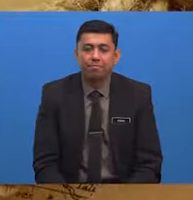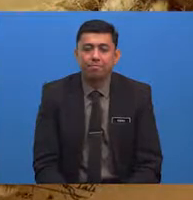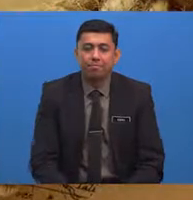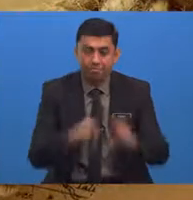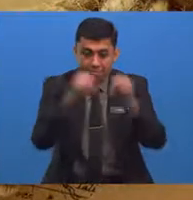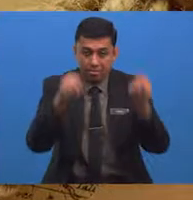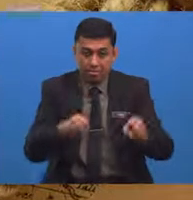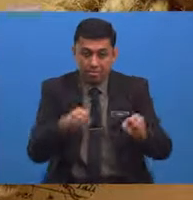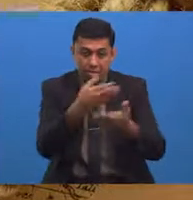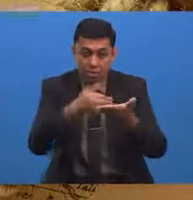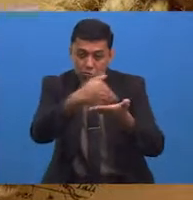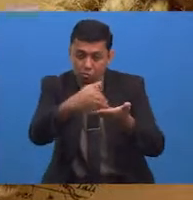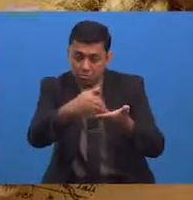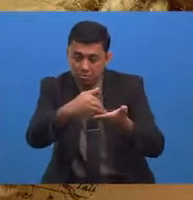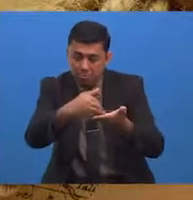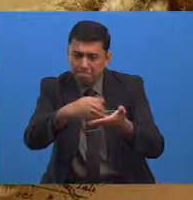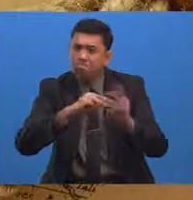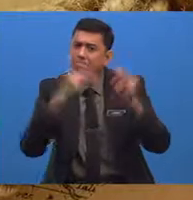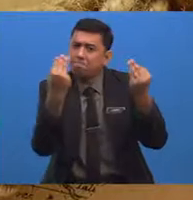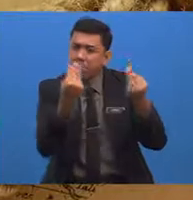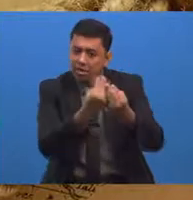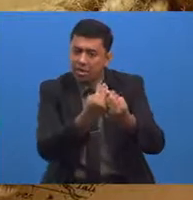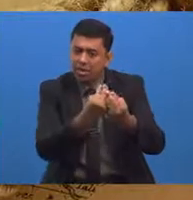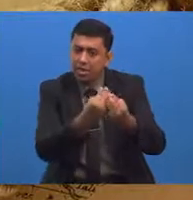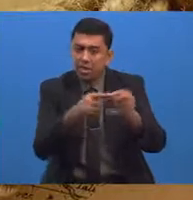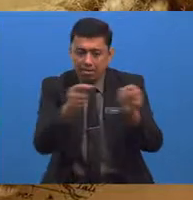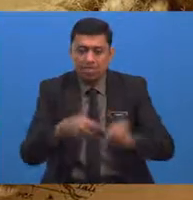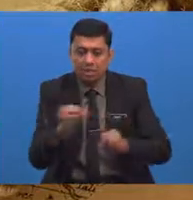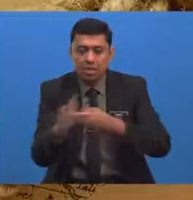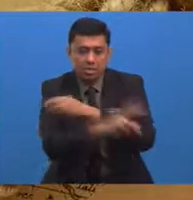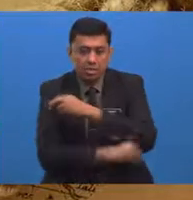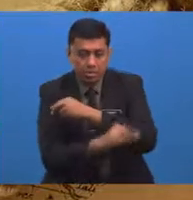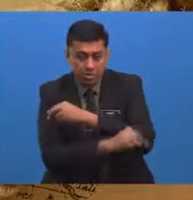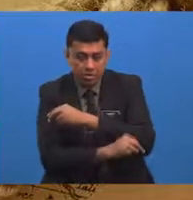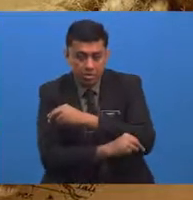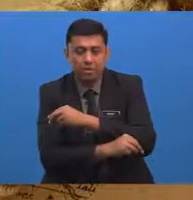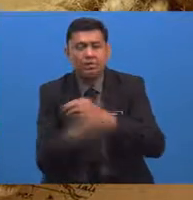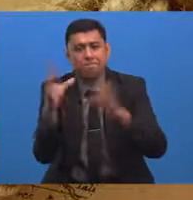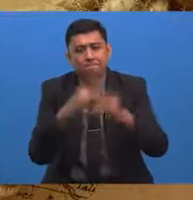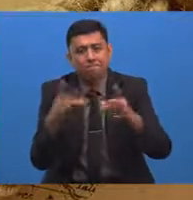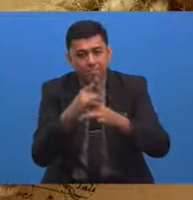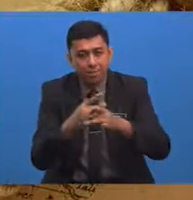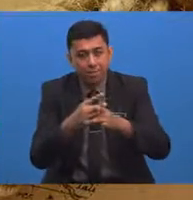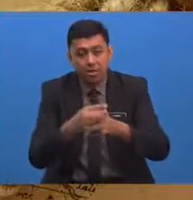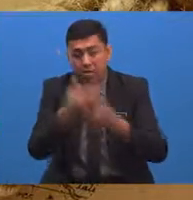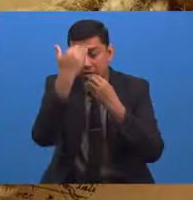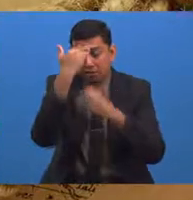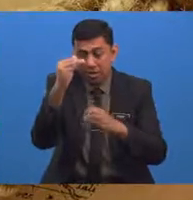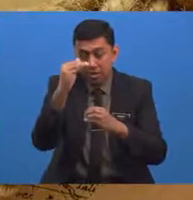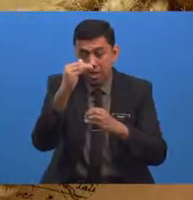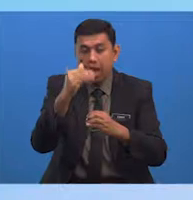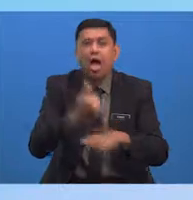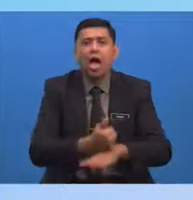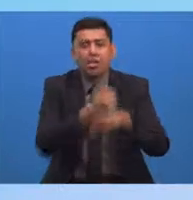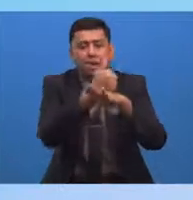Sistem kesukuan dilaksanakan masyarakat tempatan Sarawak adalah berpegang kepada kepatuhan kepada adat